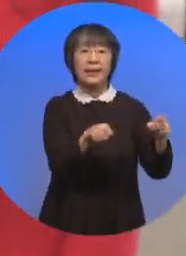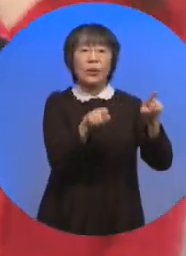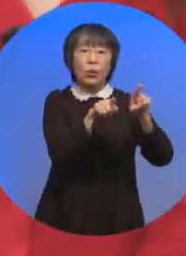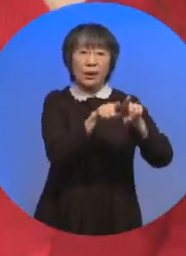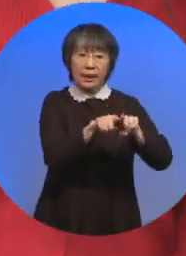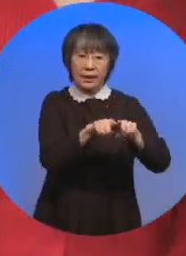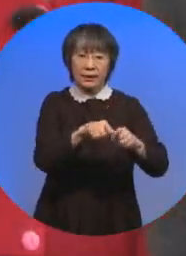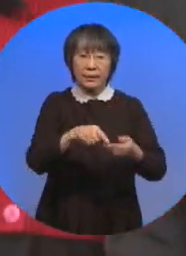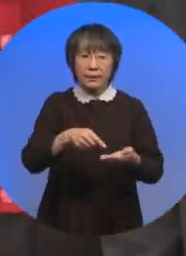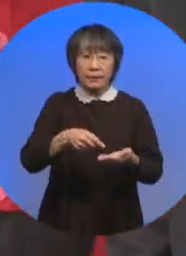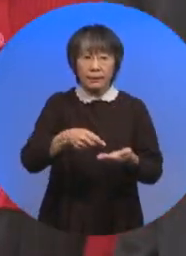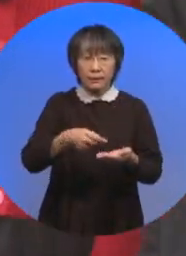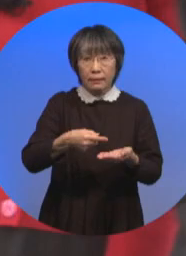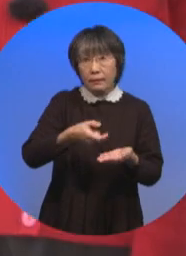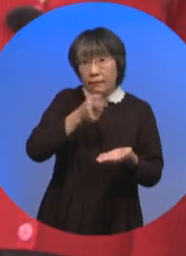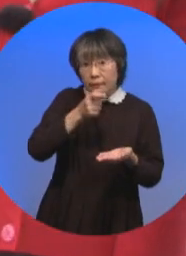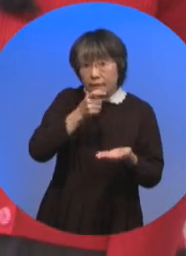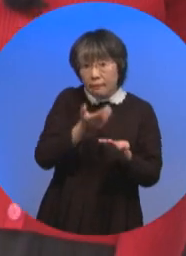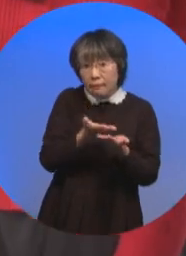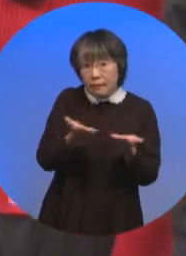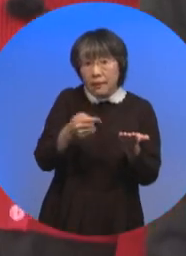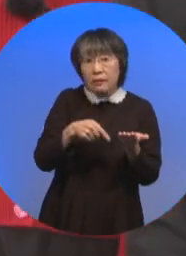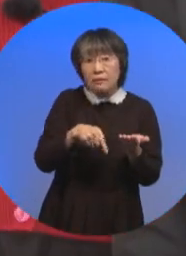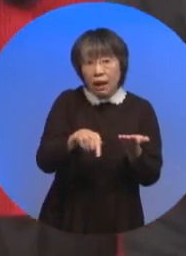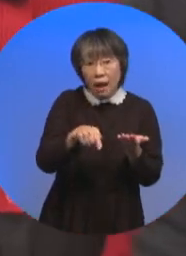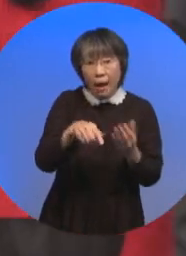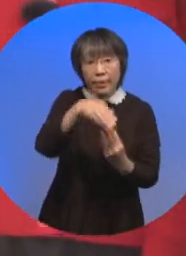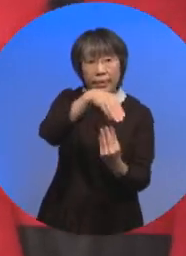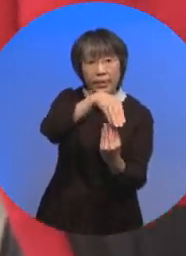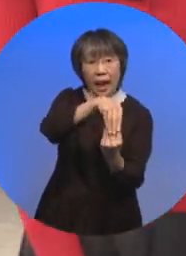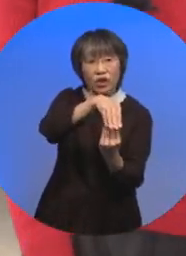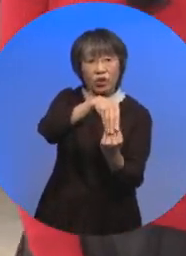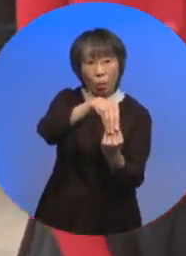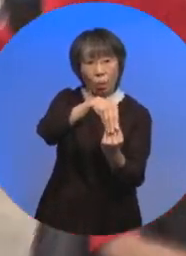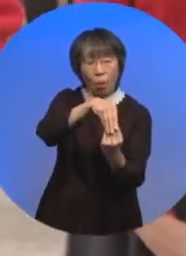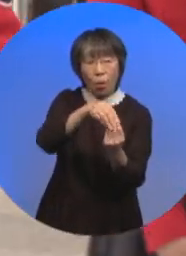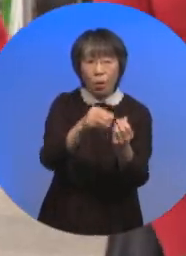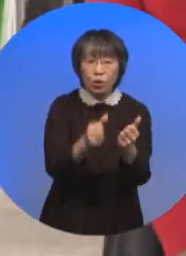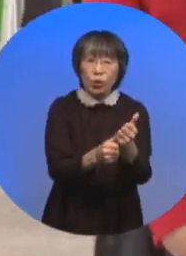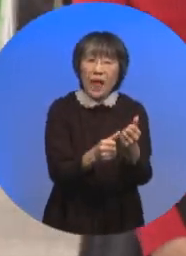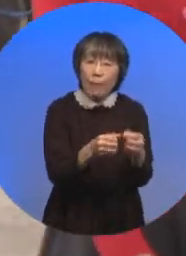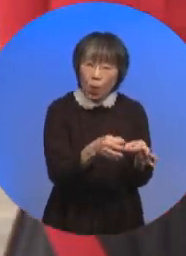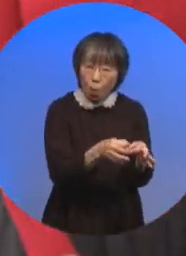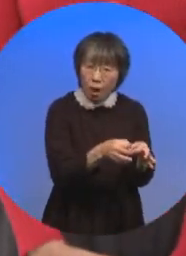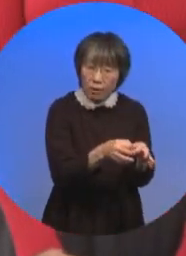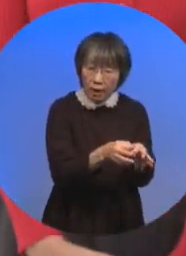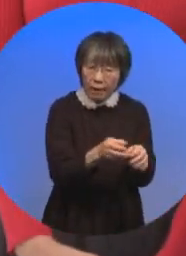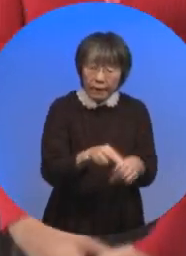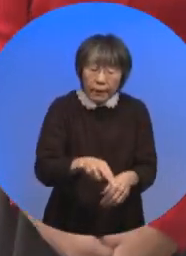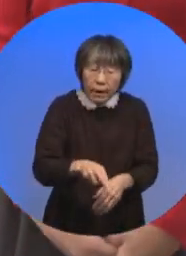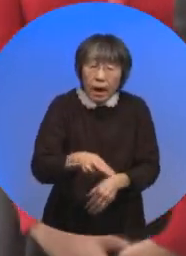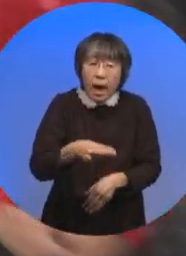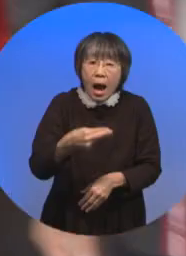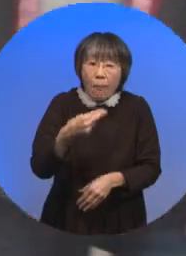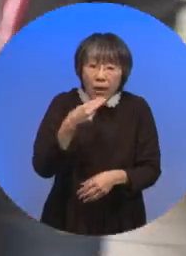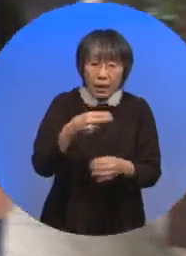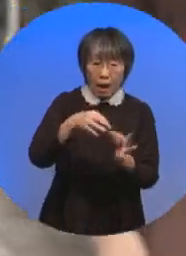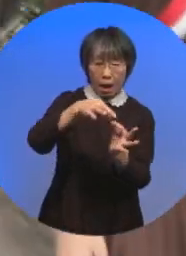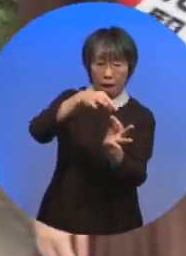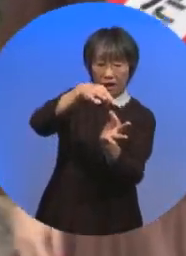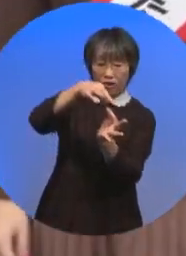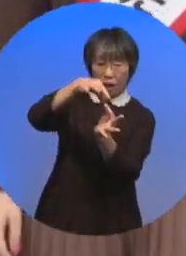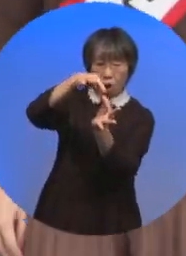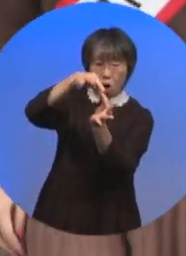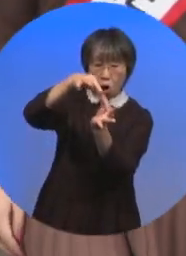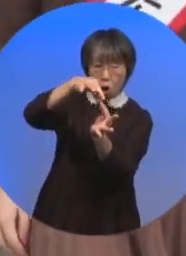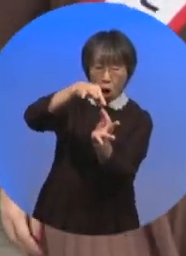の、 はい、 あの漬物が来て、 はいはい、 普通に食べよう思ったら1個こう繋がってて、 はいはいはい、 もうね、あ、繋がってます